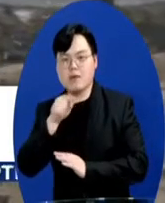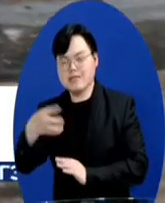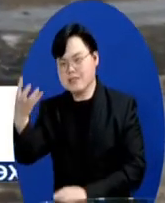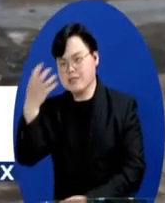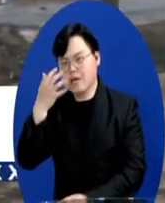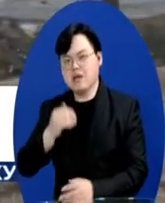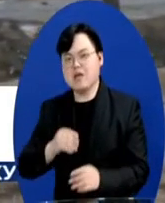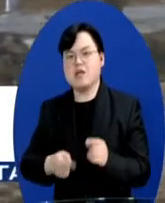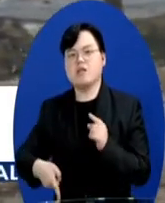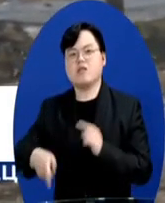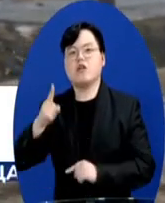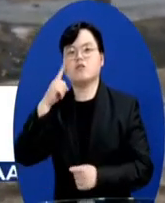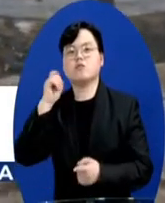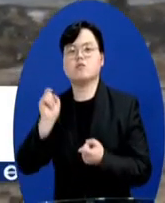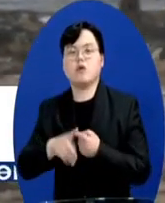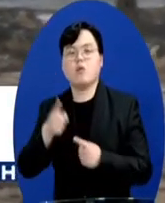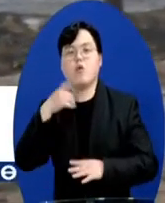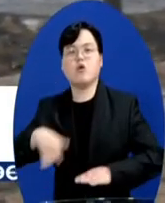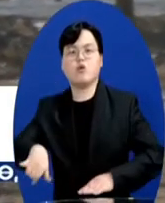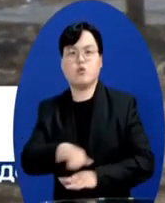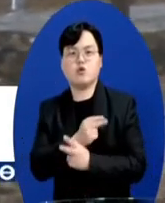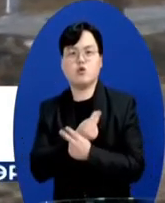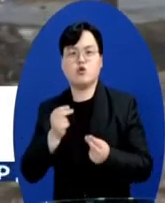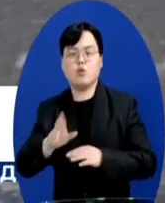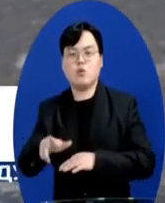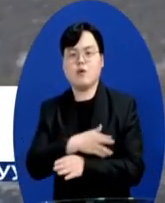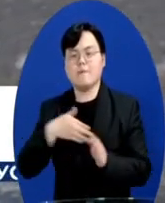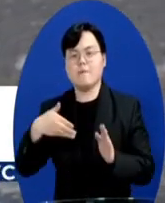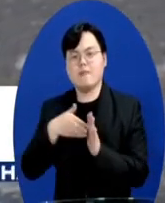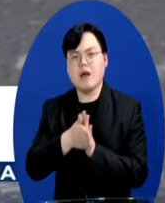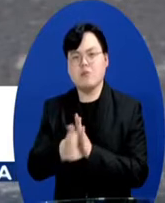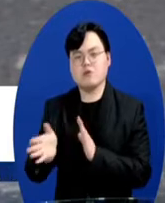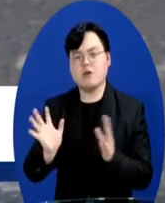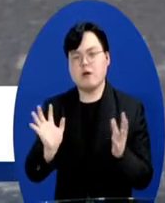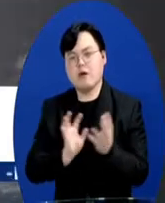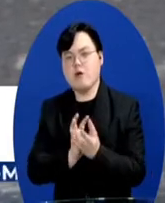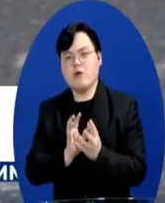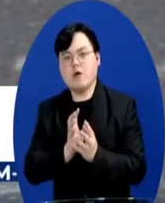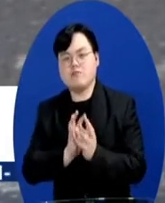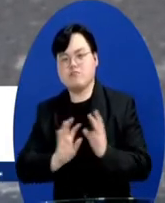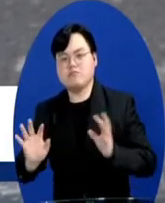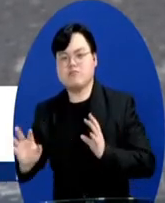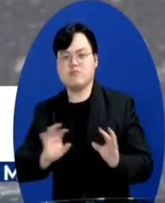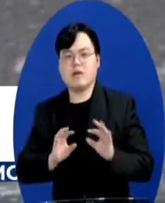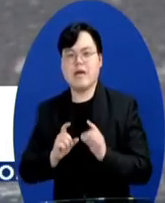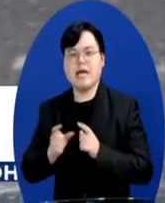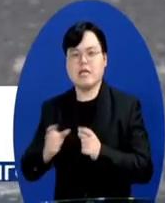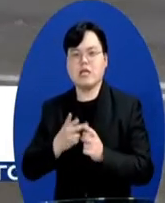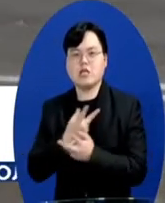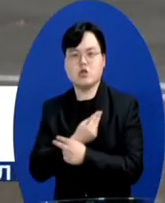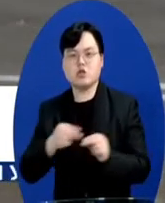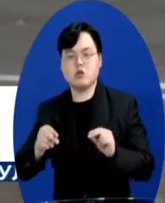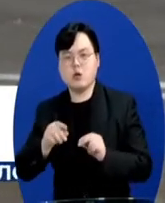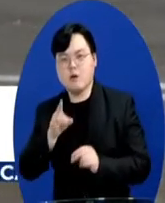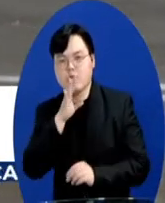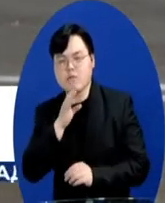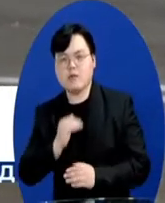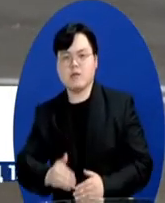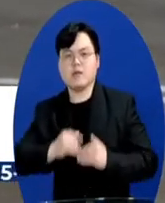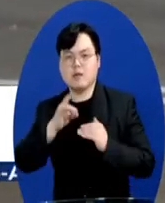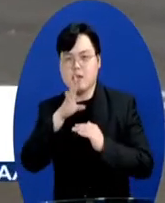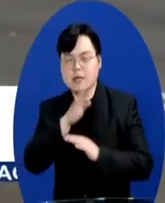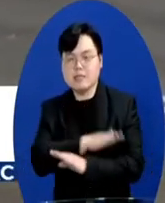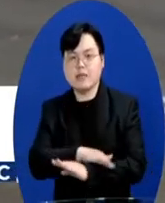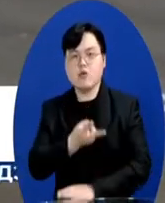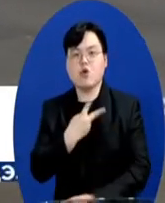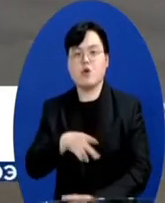газрын тэргүүн зорилт болсон. Манай улс чөлөөт бүсээр дамжуулан хэт төвлөрлийг сааруулах, эдийн засгийг хөгжүүлэх хэрэгсэл болгон хөгжүүлнэ. Замын үдийн эдийн